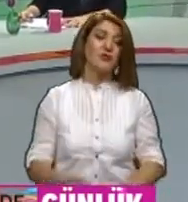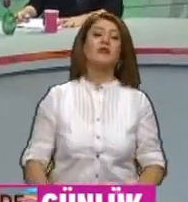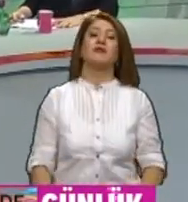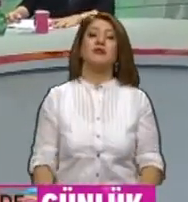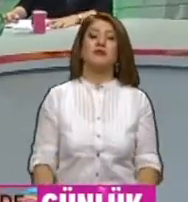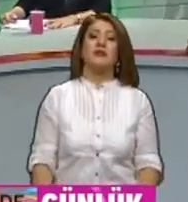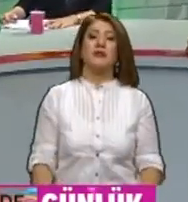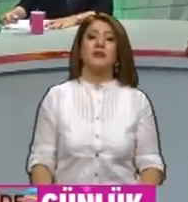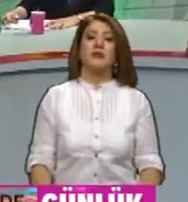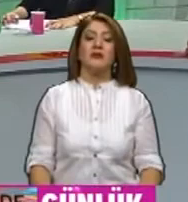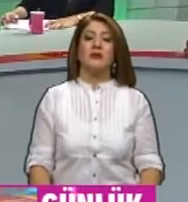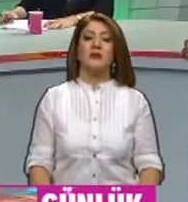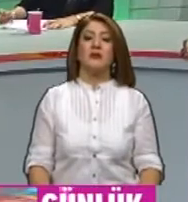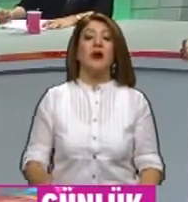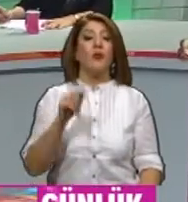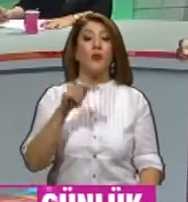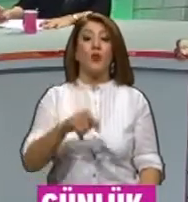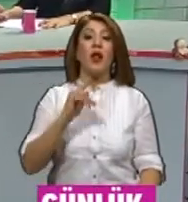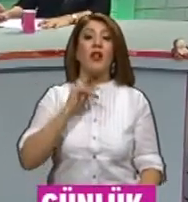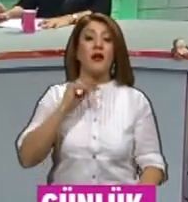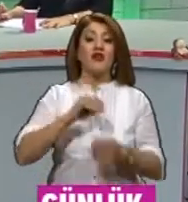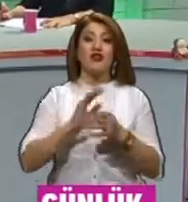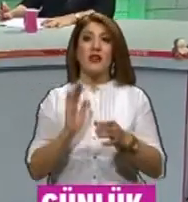Kendisi Alanya'daki dalgaları gördü.